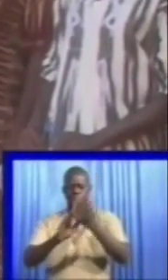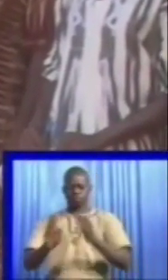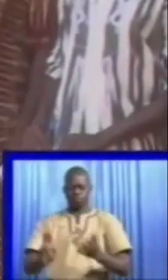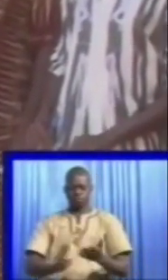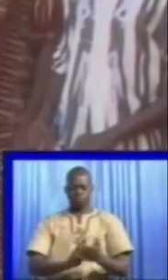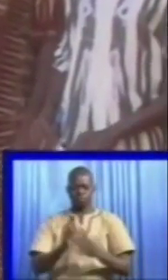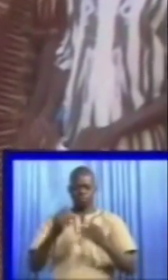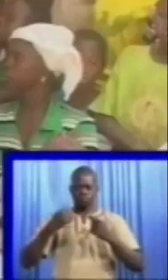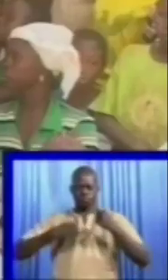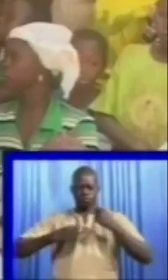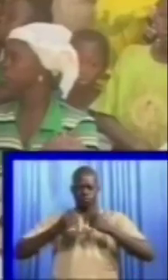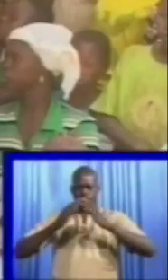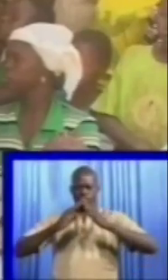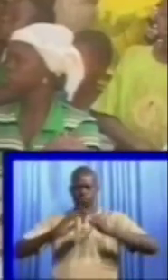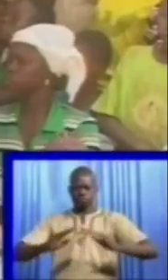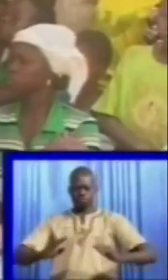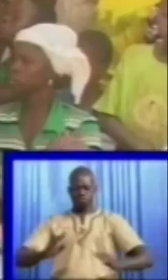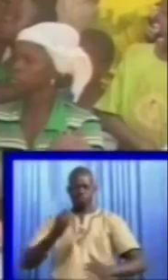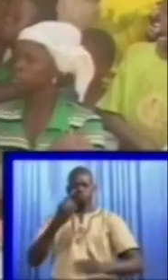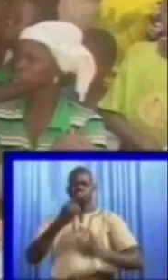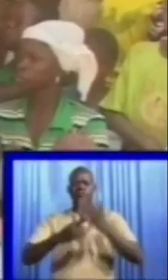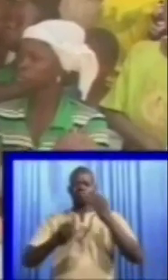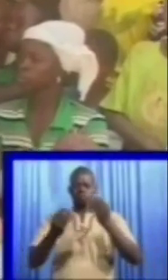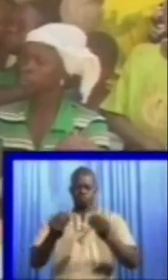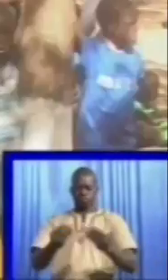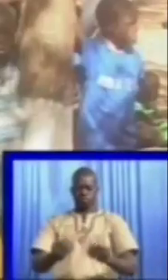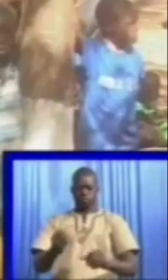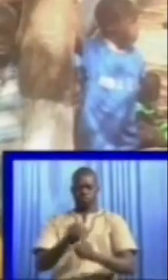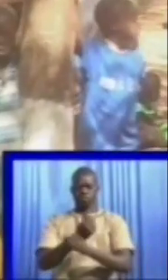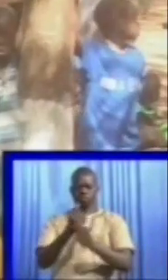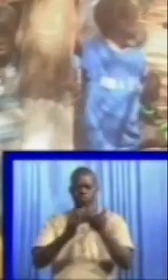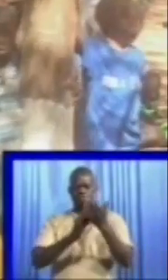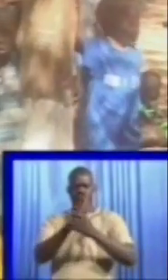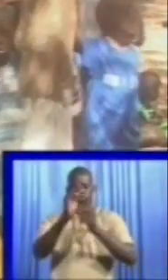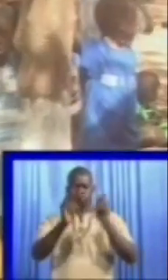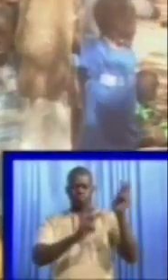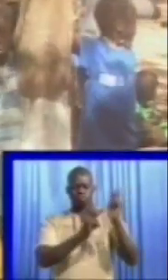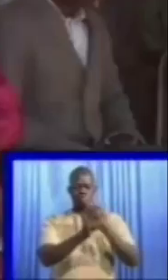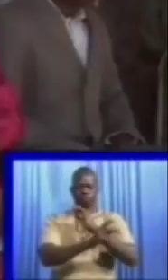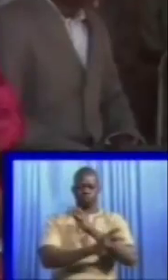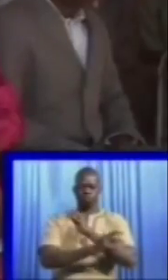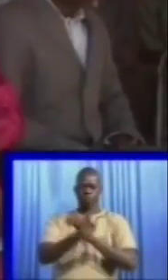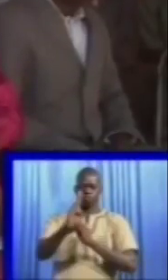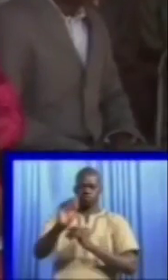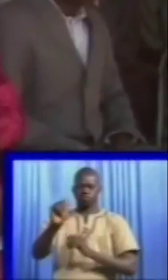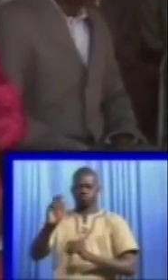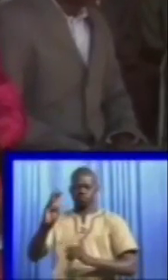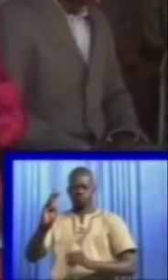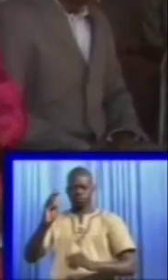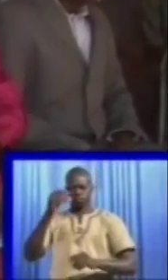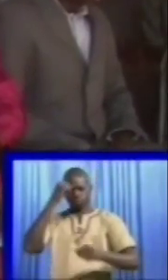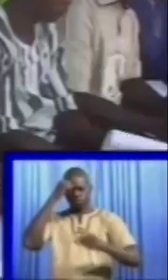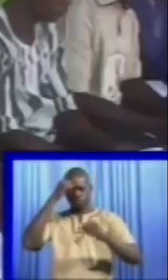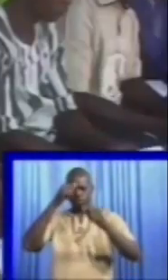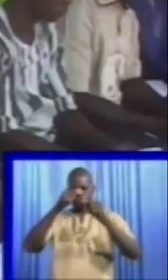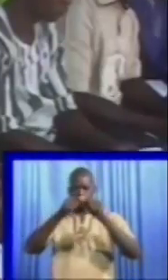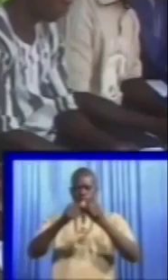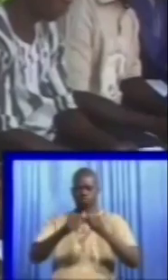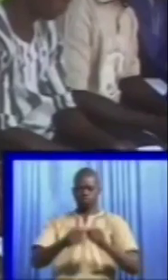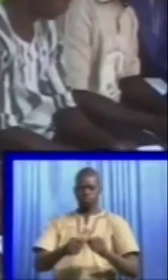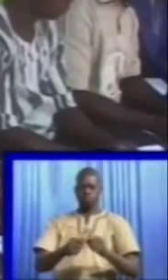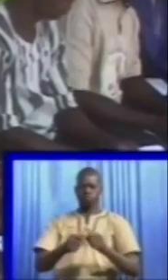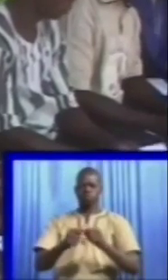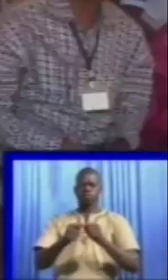d'utiliser les toilettes. Telle est la résolution prise par les populations de la province du Bam à l'occasion de la célébration